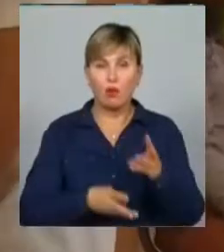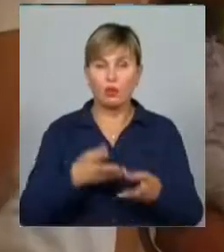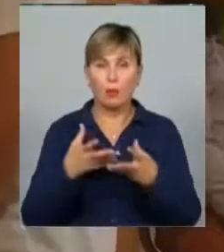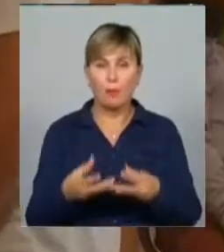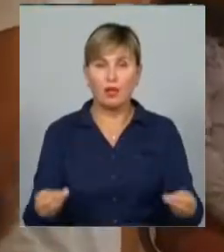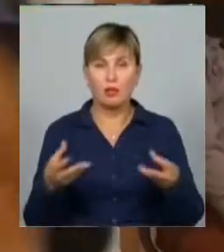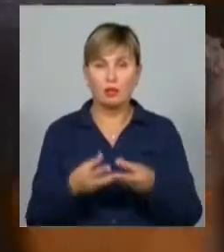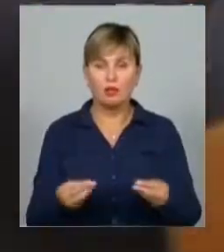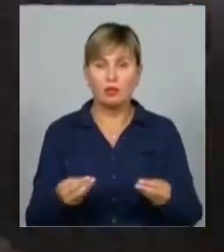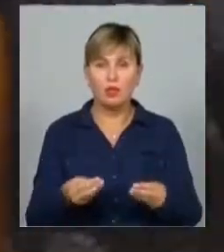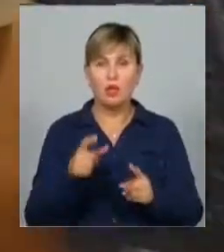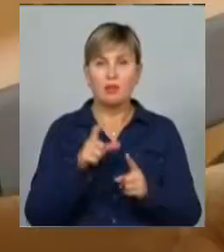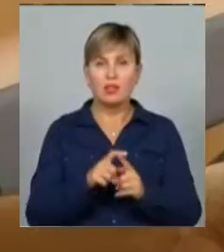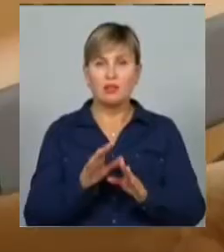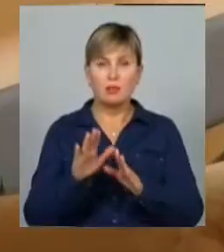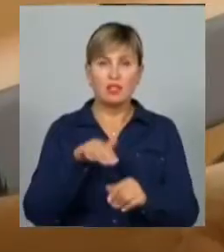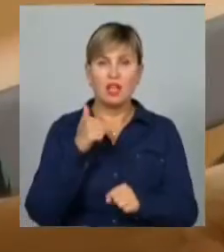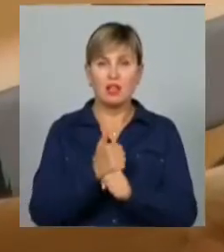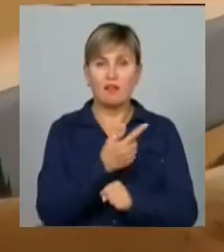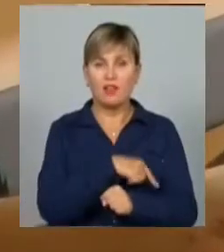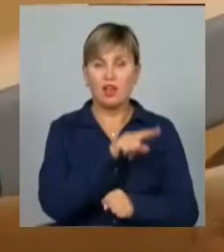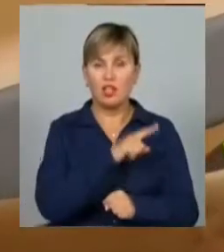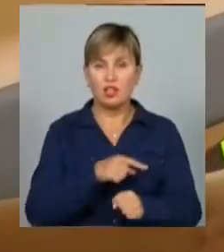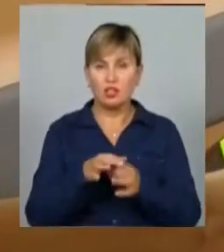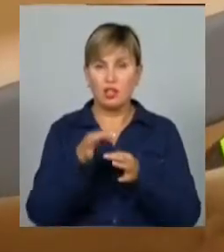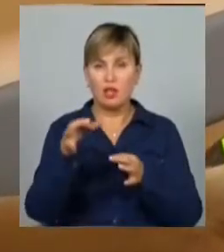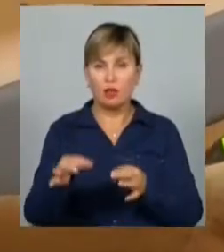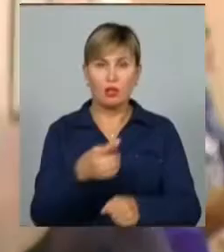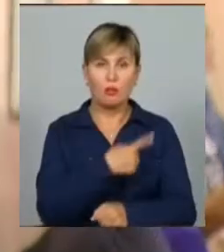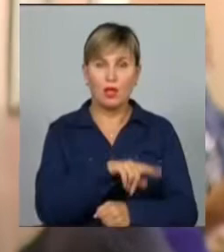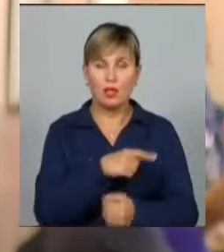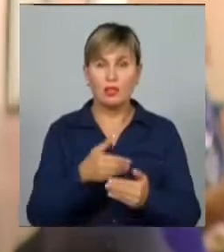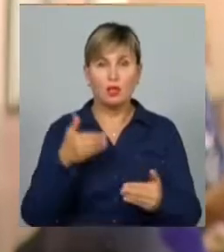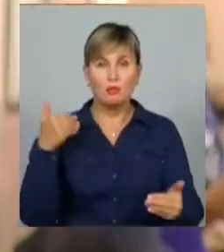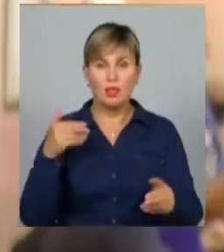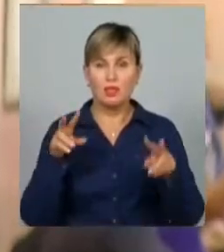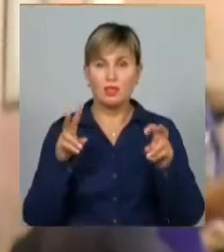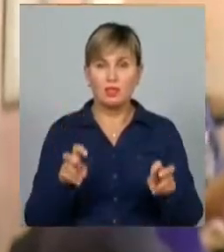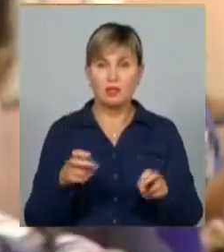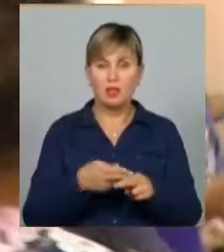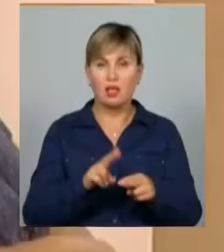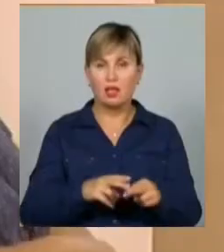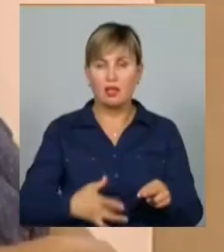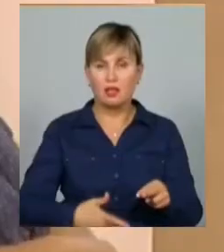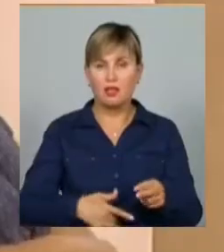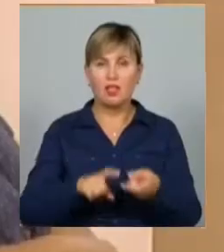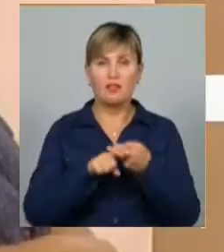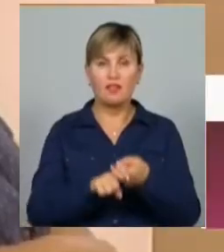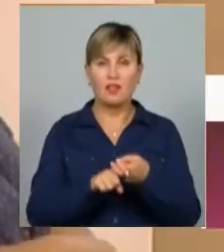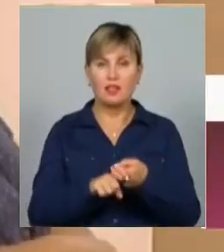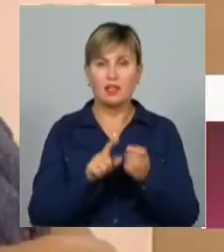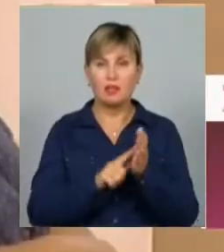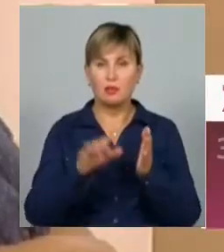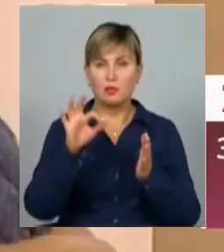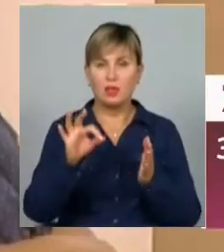районной больницы, предварительный диагноз – энтеровирусная инфекция. 70% инфицированных – дети. По сегодняшний